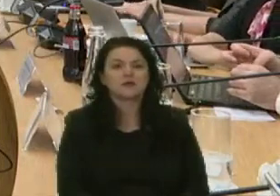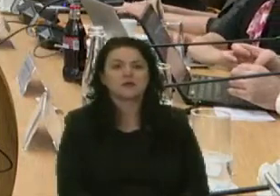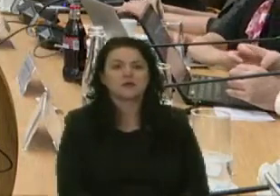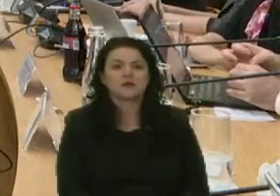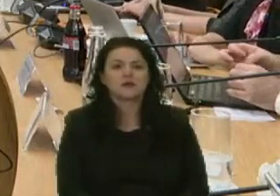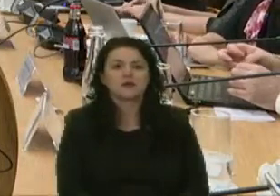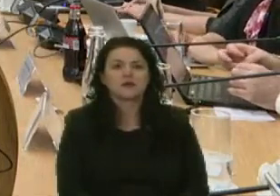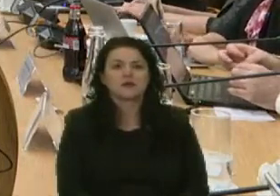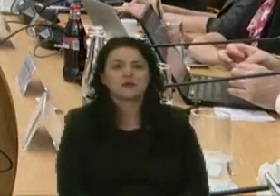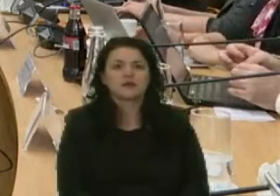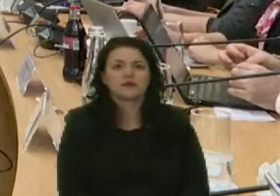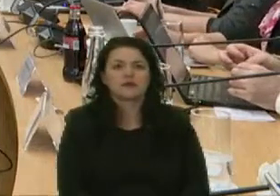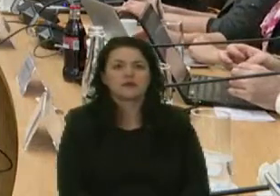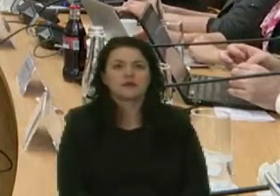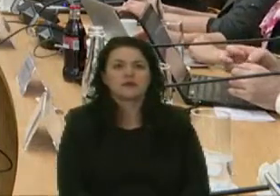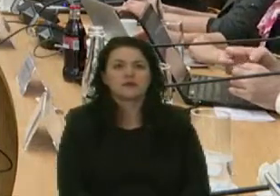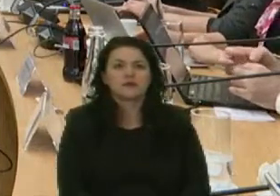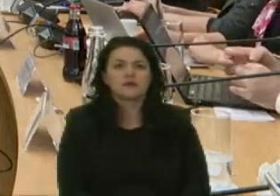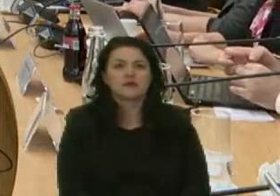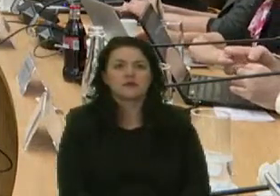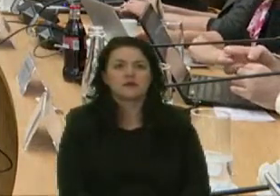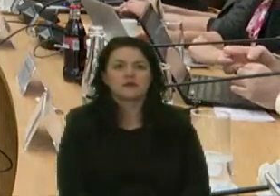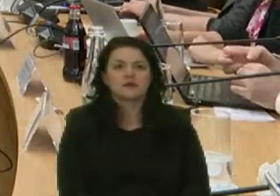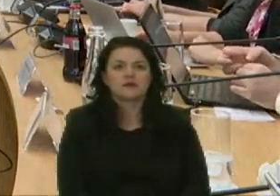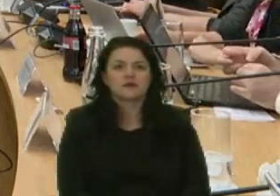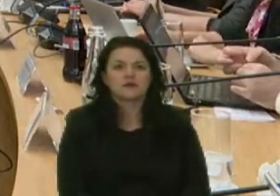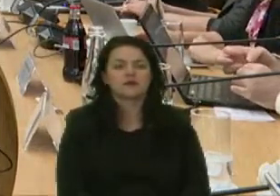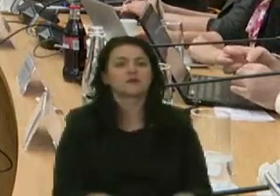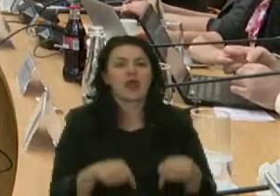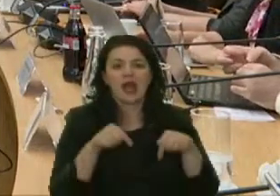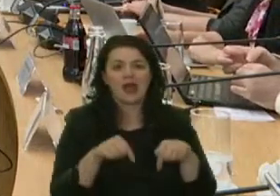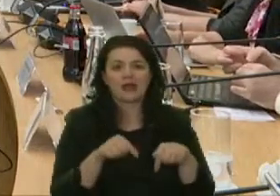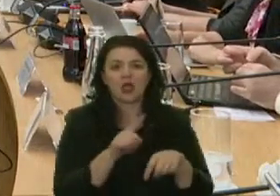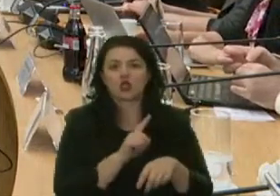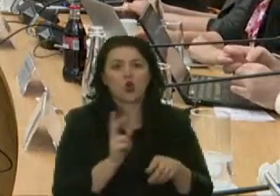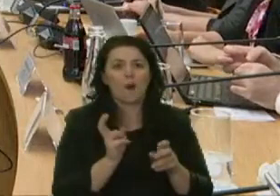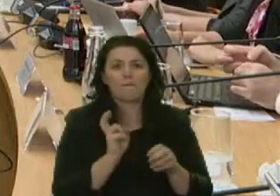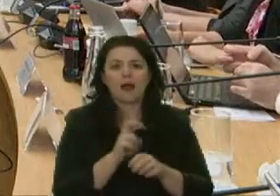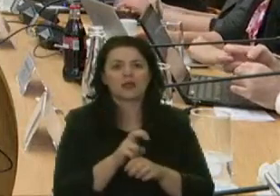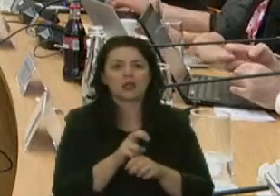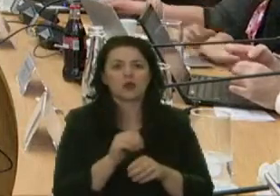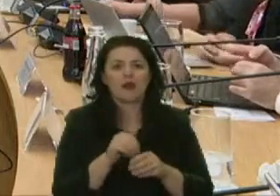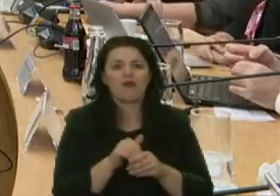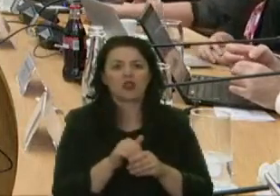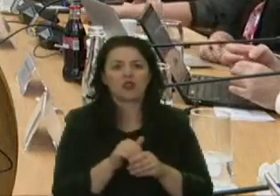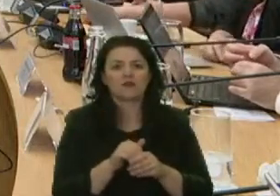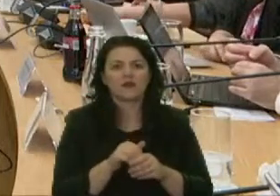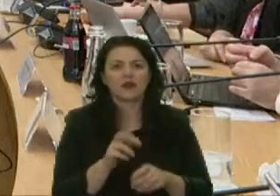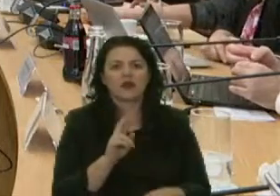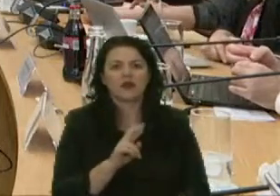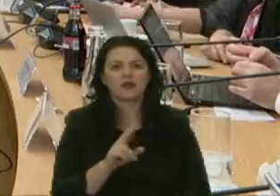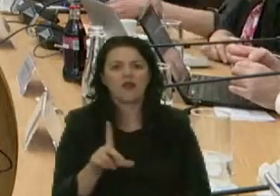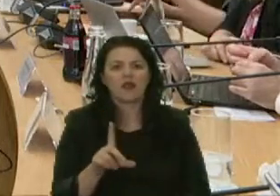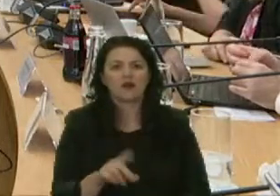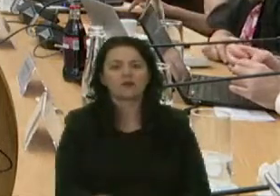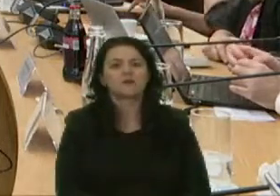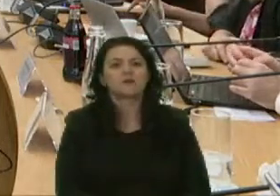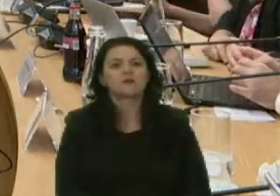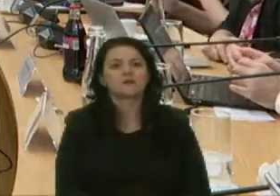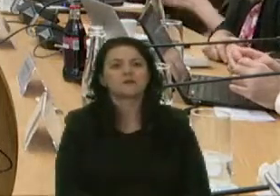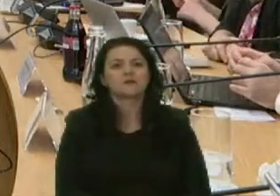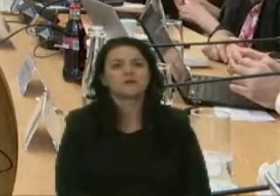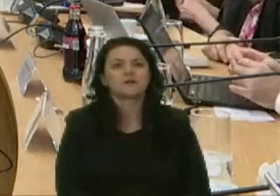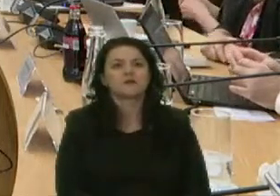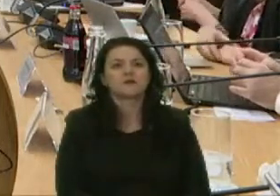rog domnule consilier domnul viceprimar nu particip la vut la acest să spuneți și numele săă înregistrat pe bandă